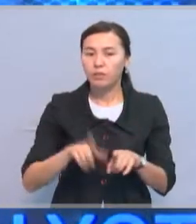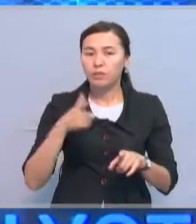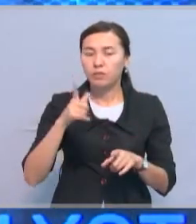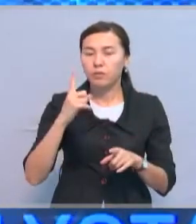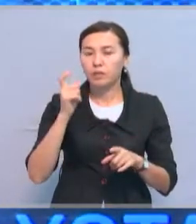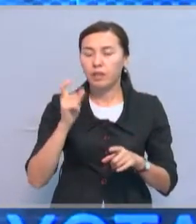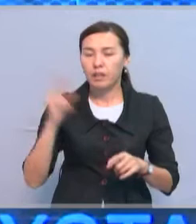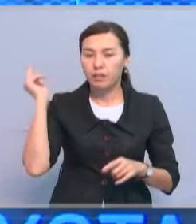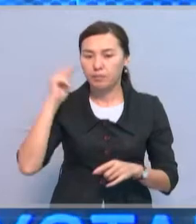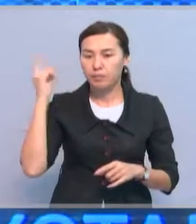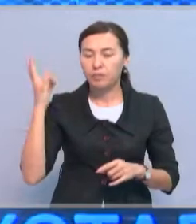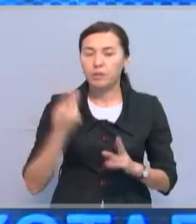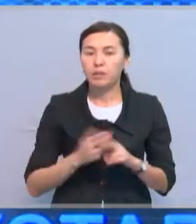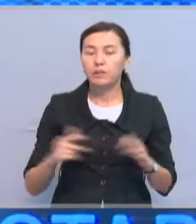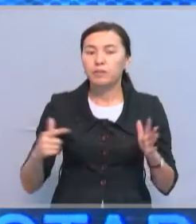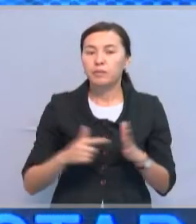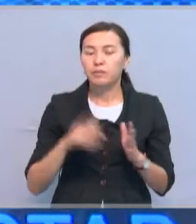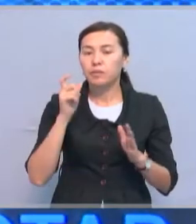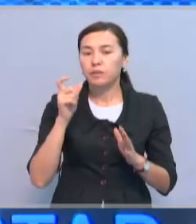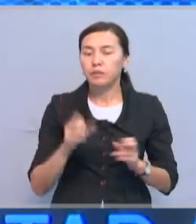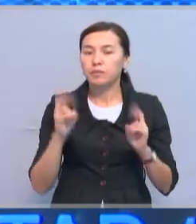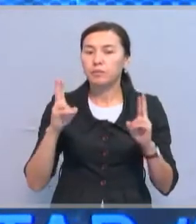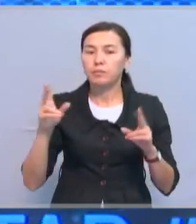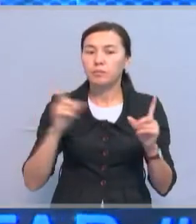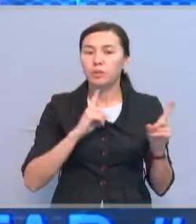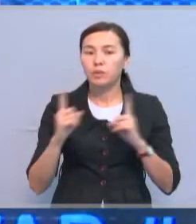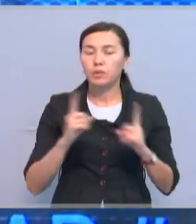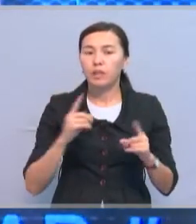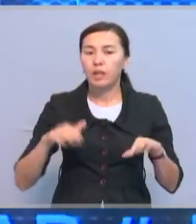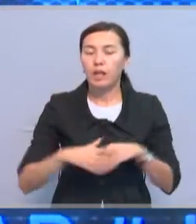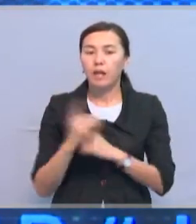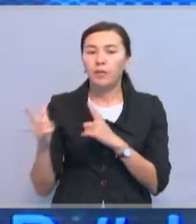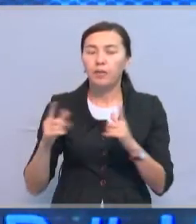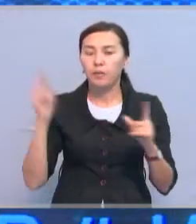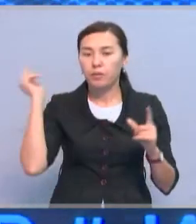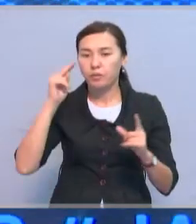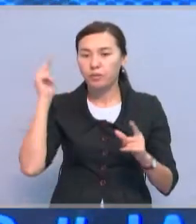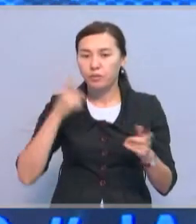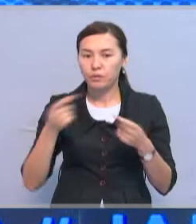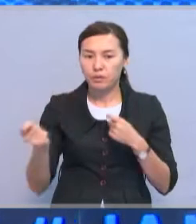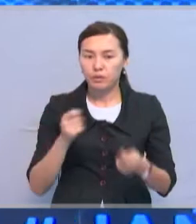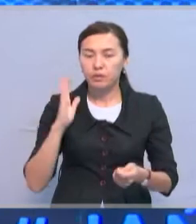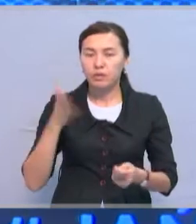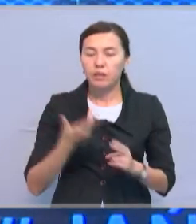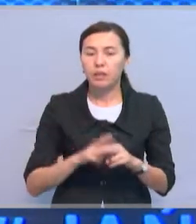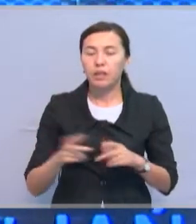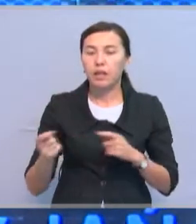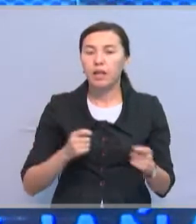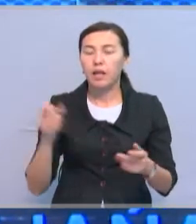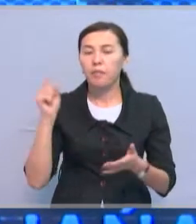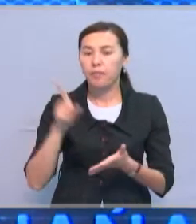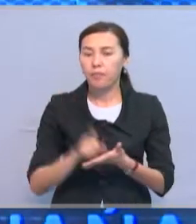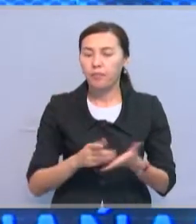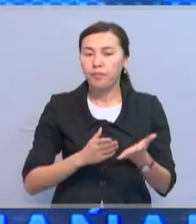1001 адам оқытылуы қажет. Осы мақсатта мамандарға арнайы семинарлар мен қайта даярлау курстары ұйымдастырылуда. Бұл әкімшілік